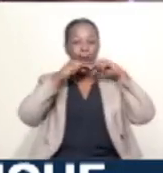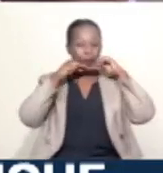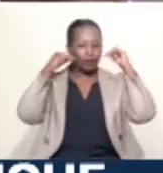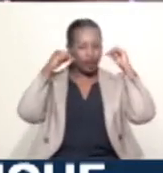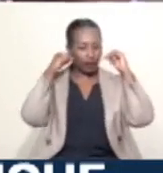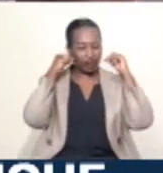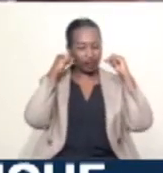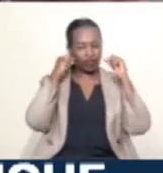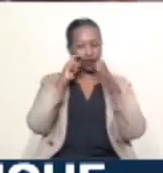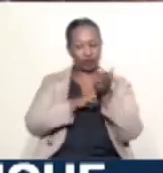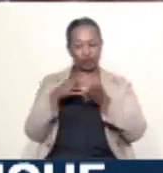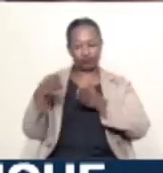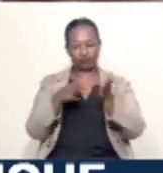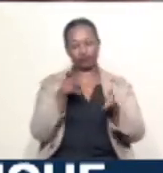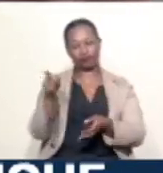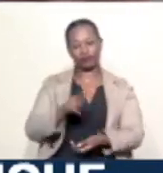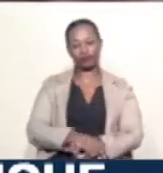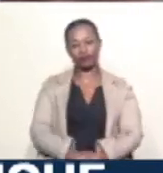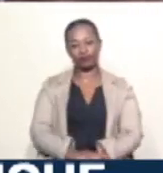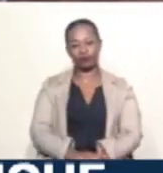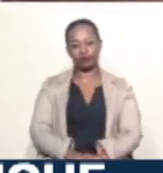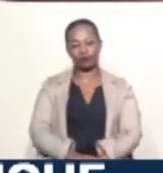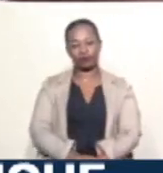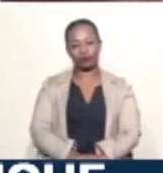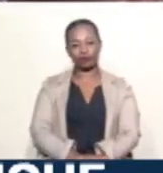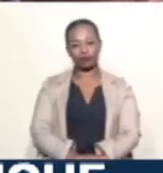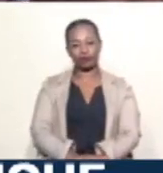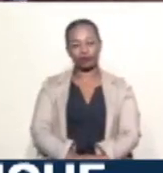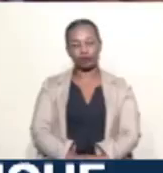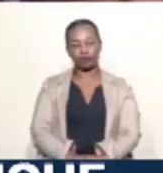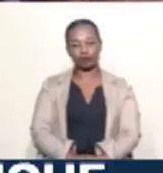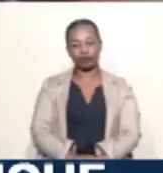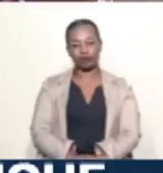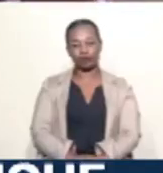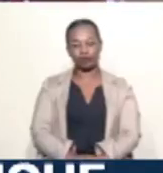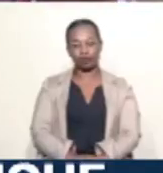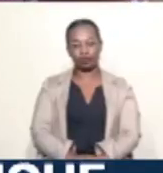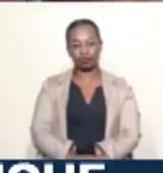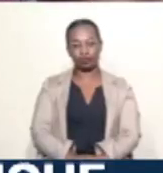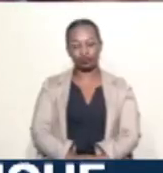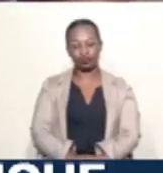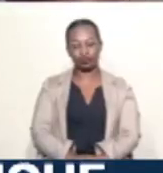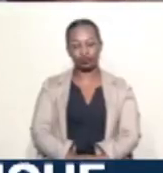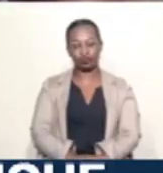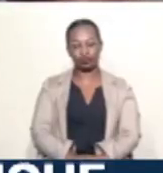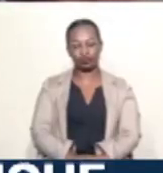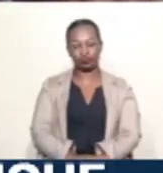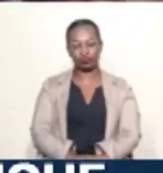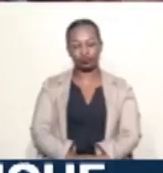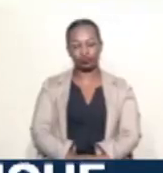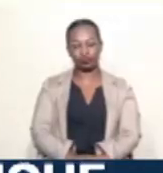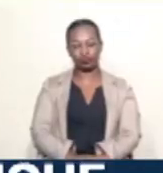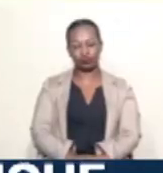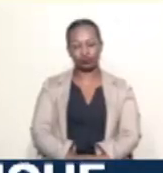mubona safiri inabidi huwezi kupata biashara. Biashara lazima tufate Tanzania ndio tunaleta ni Mozambiki na tunapitia njia